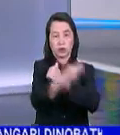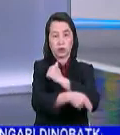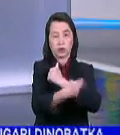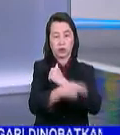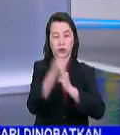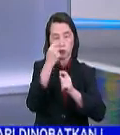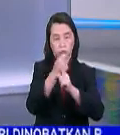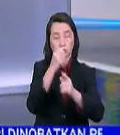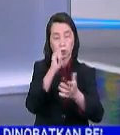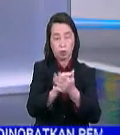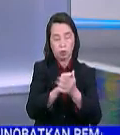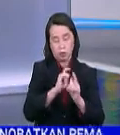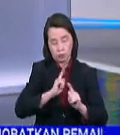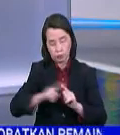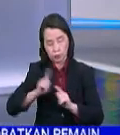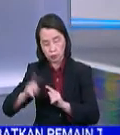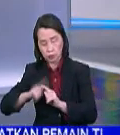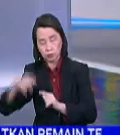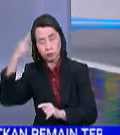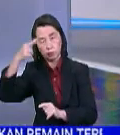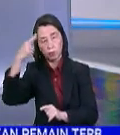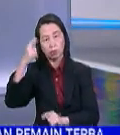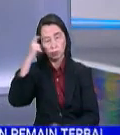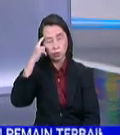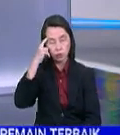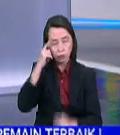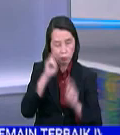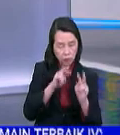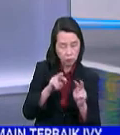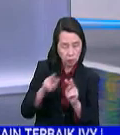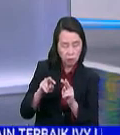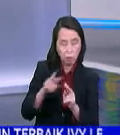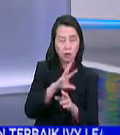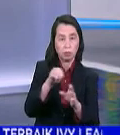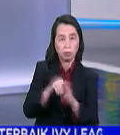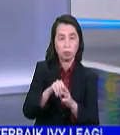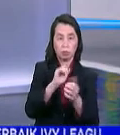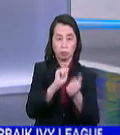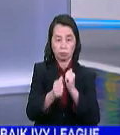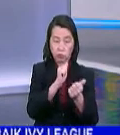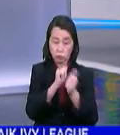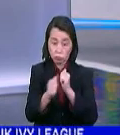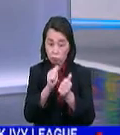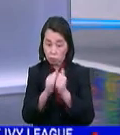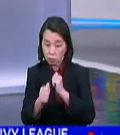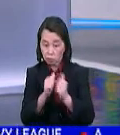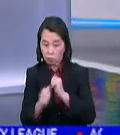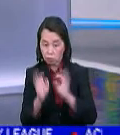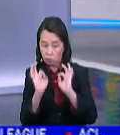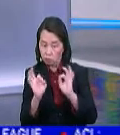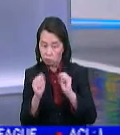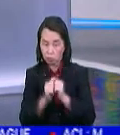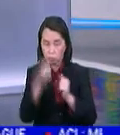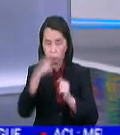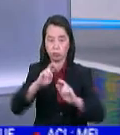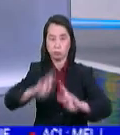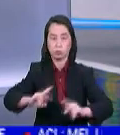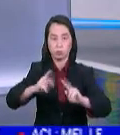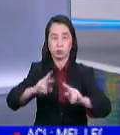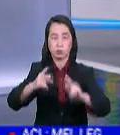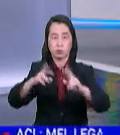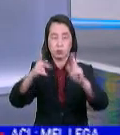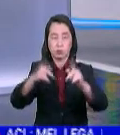Bagi tujuan itu juga, pelbagai faktor perlu diambil kira termasuk mengenal pasti sukan-sukan yang berpotensi untuk